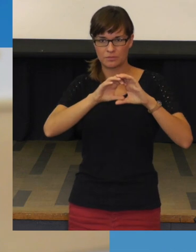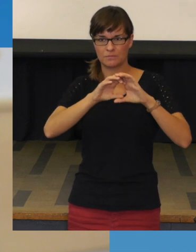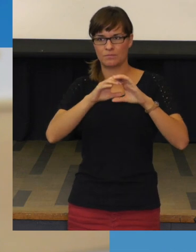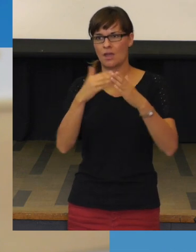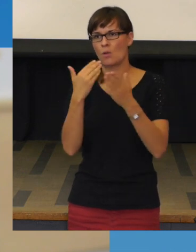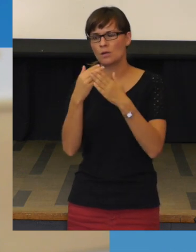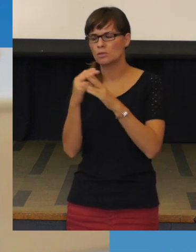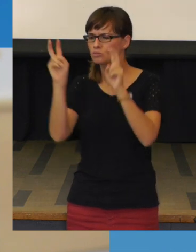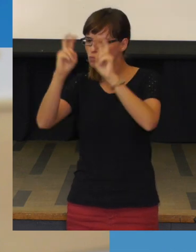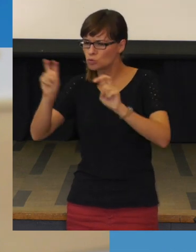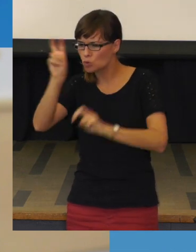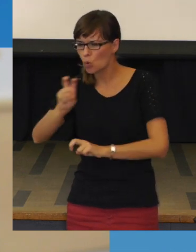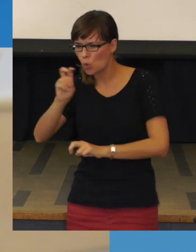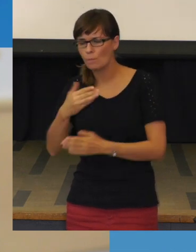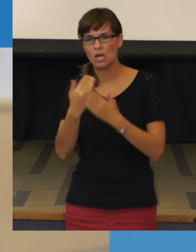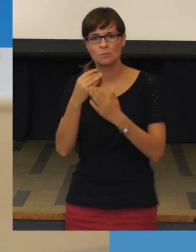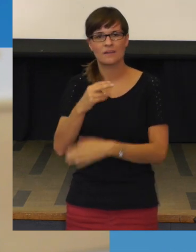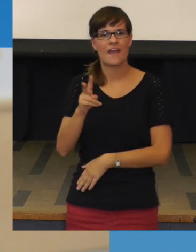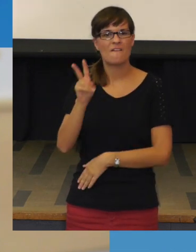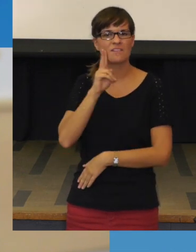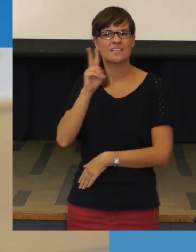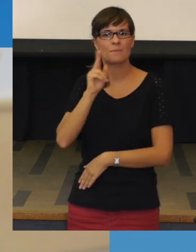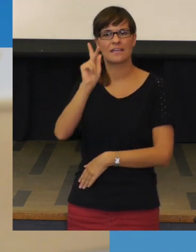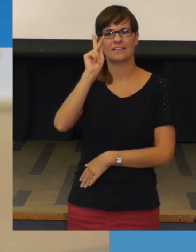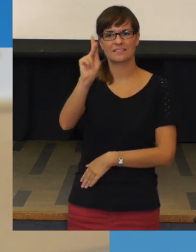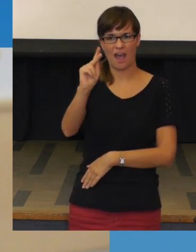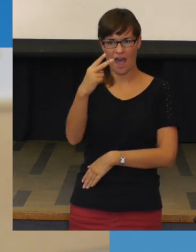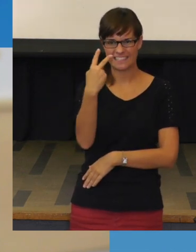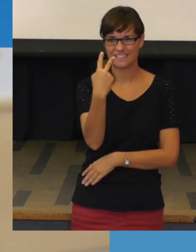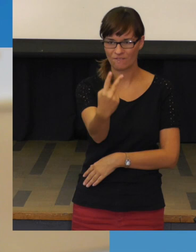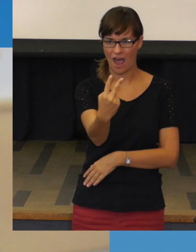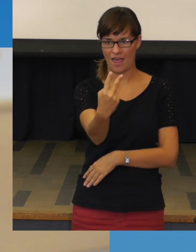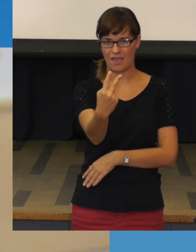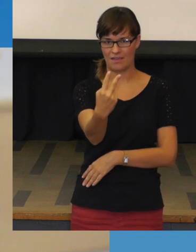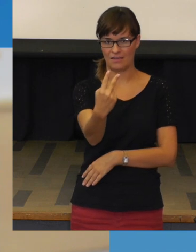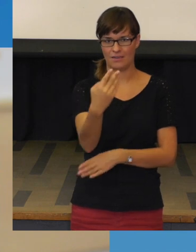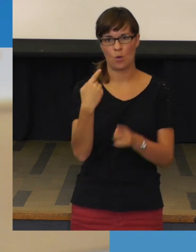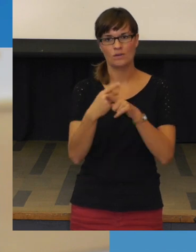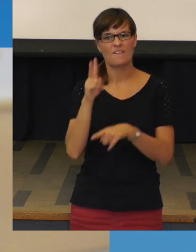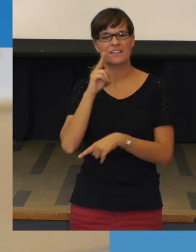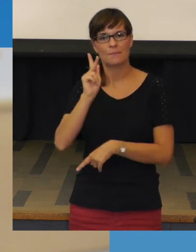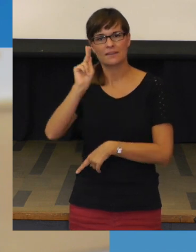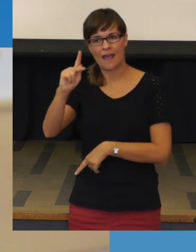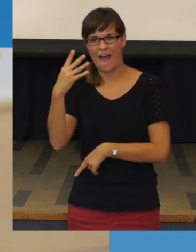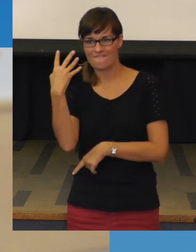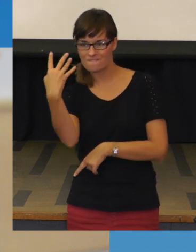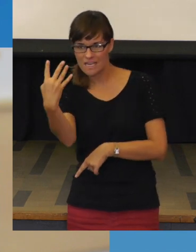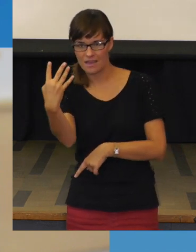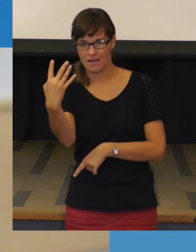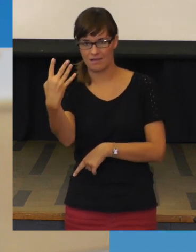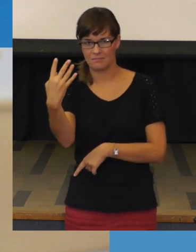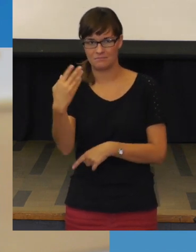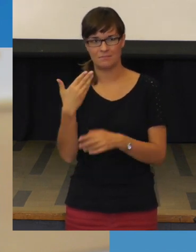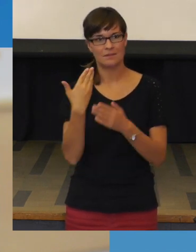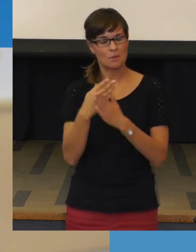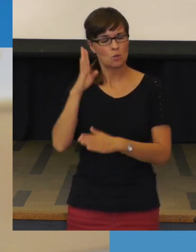Vitamin K2, also die Form NK4. Und wenn ich richtig verstanden habe, es gibt Rattenversuche,